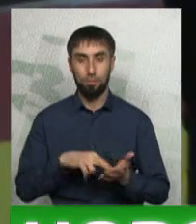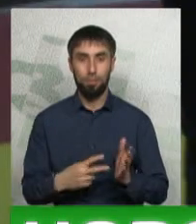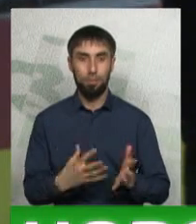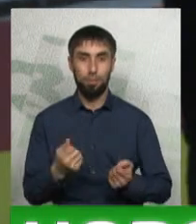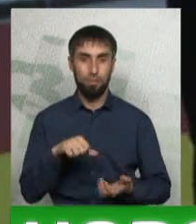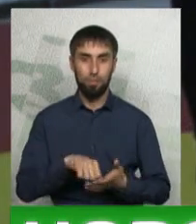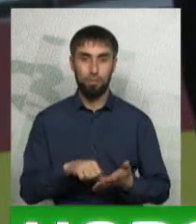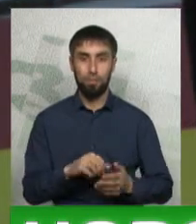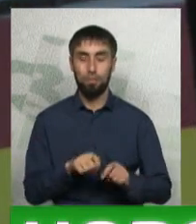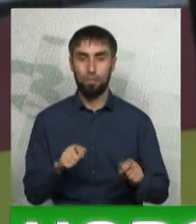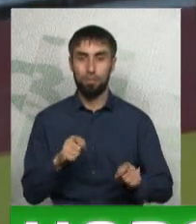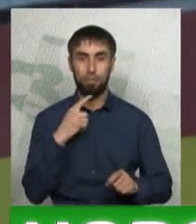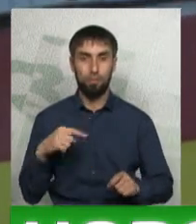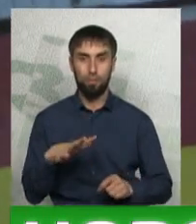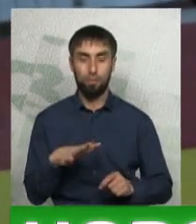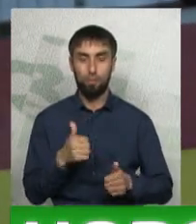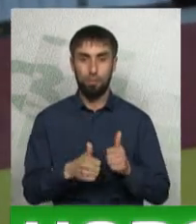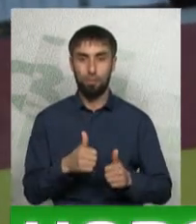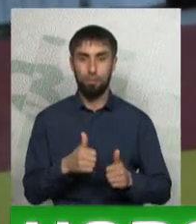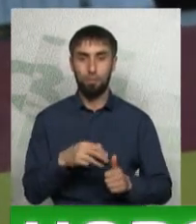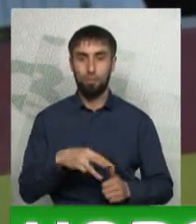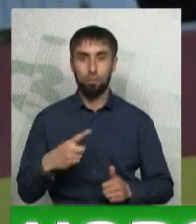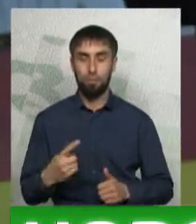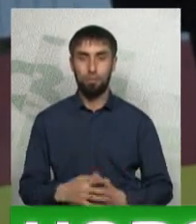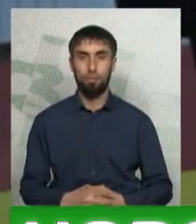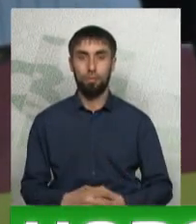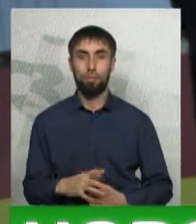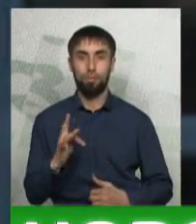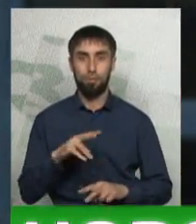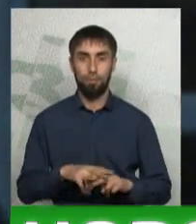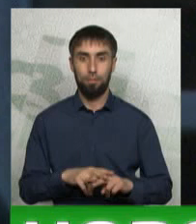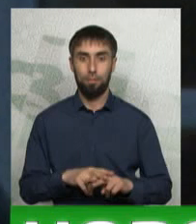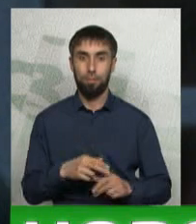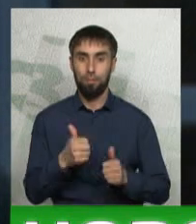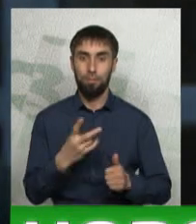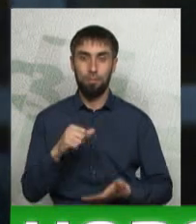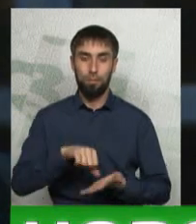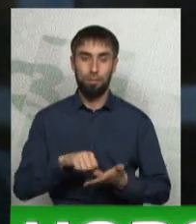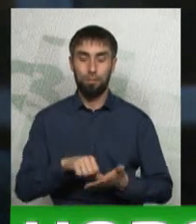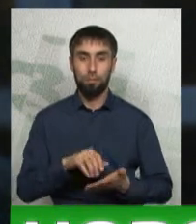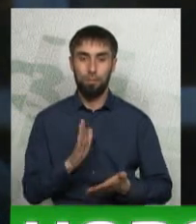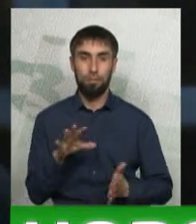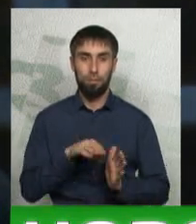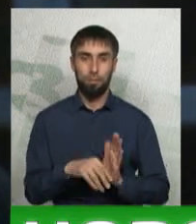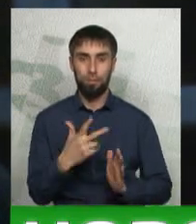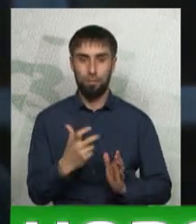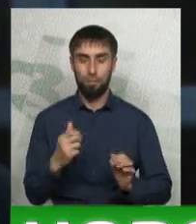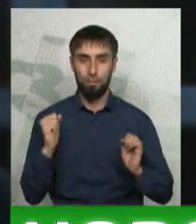принять участие в открытом всероссийском турнире по смешанным единоборствам в Ростове. В турнире на участие заявлены около